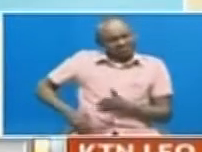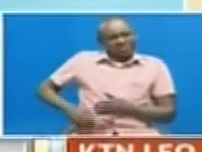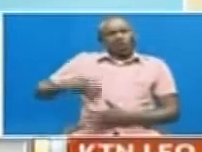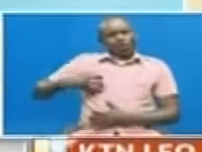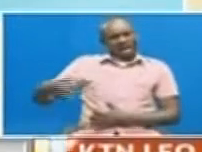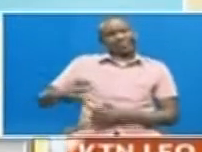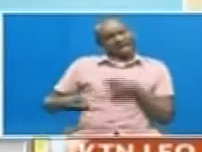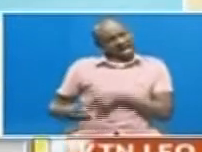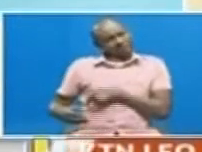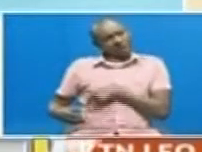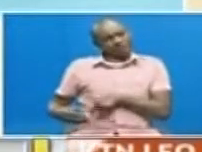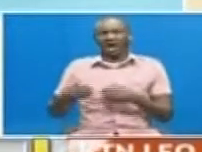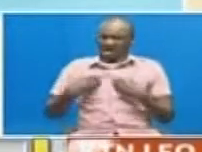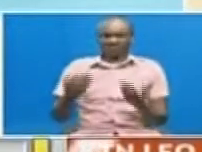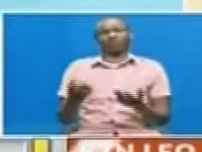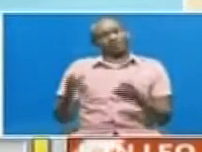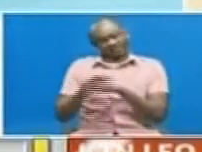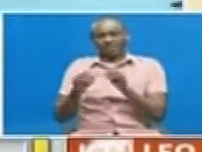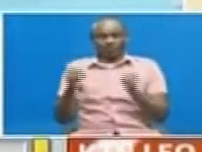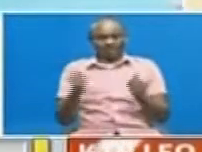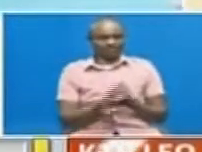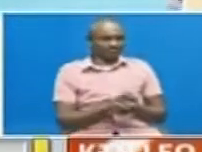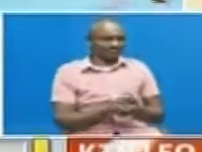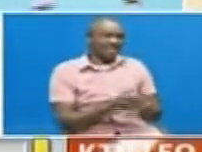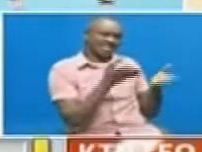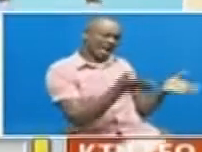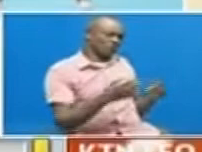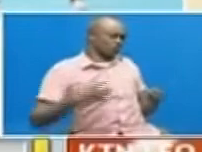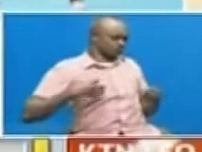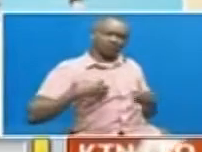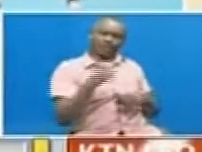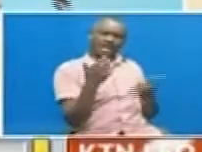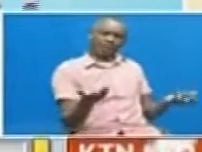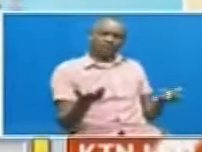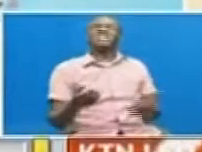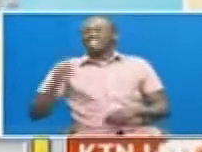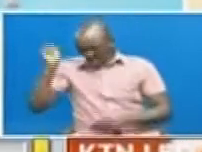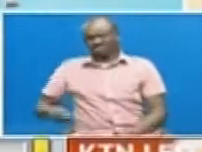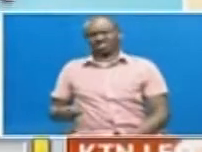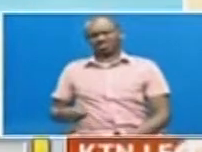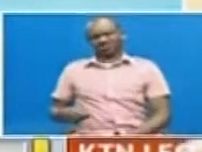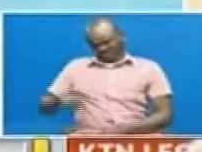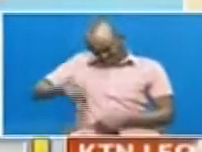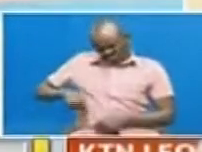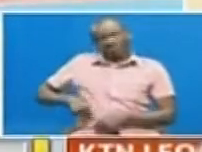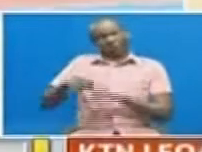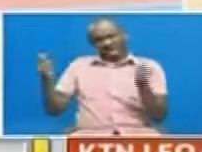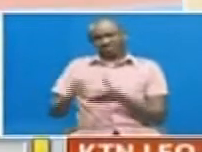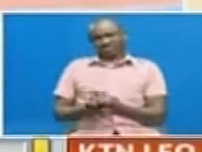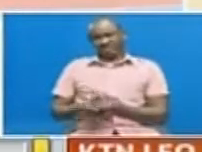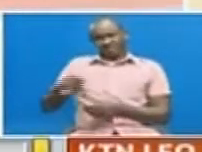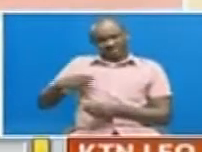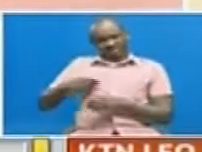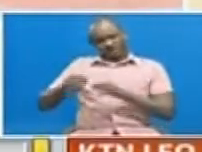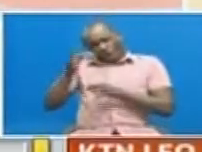Kwa hivyo iliyobaki ni wachezaji wafanye jambo lao. Mbaki na zingine ama vipi kocha? Umesema mfuko uko sawa. Mfuko iko sawa, lakini si hiyo pesa. Mfuko wenyewe